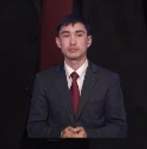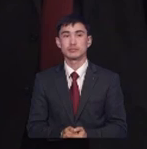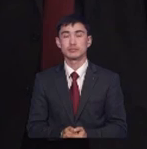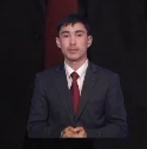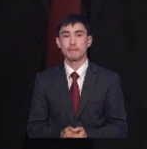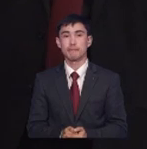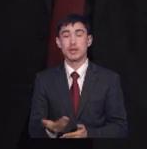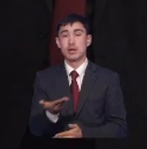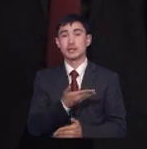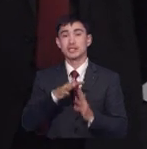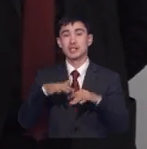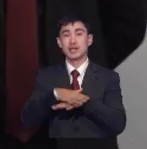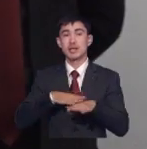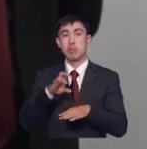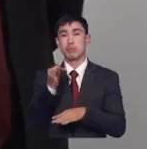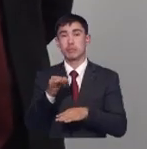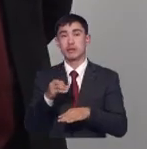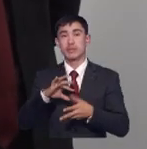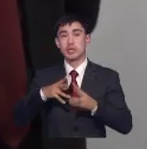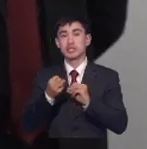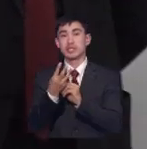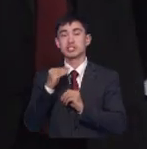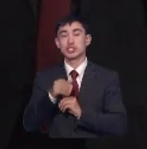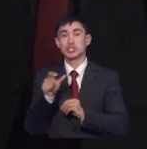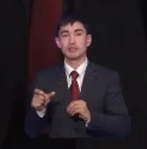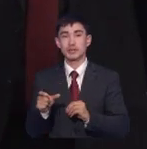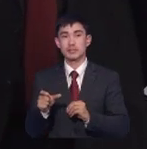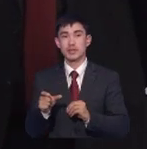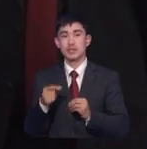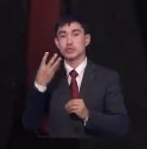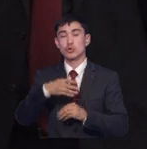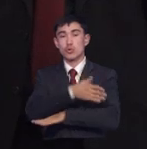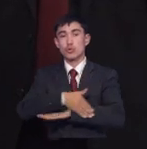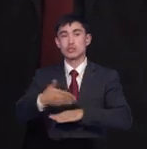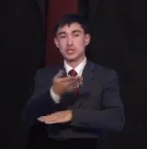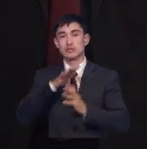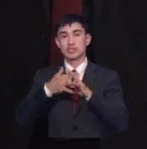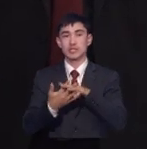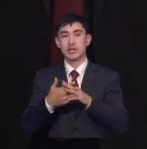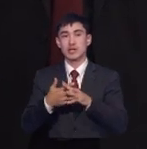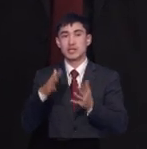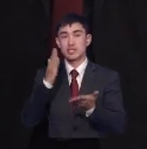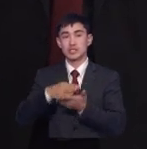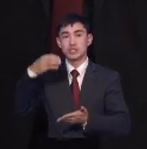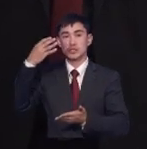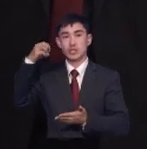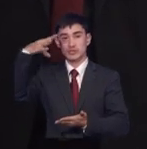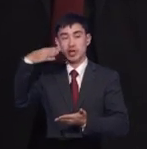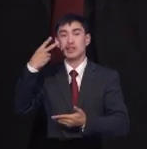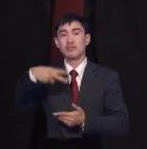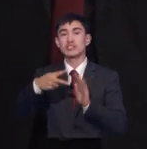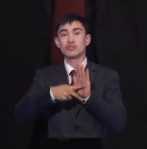балби население села балби составляет 13000 человек на со улицах нашего села имеется освещение А на оставшихся